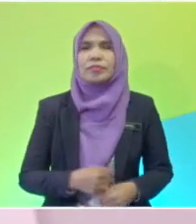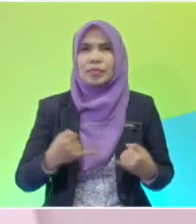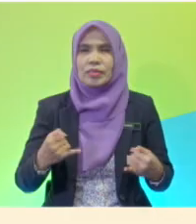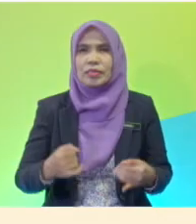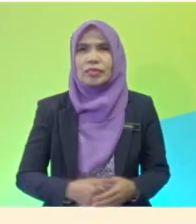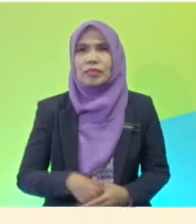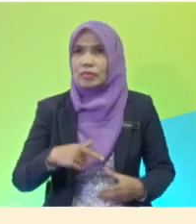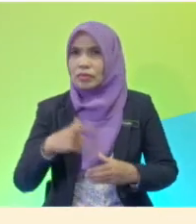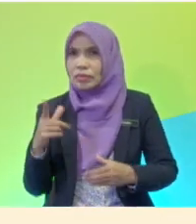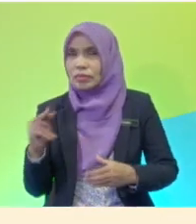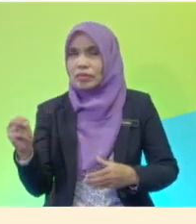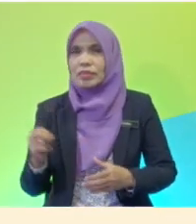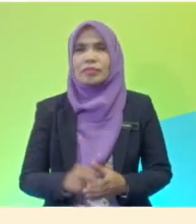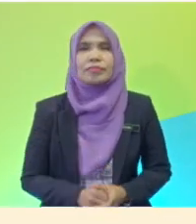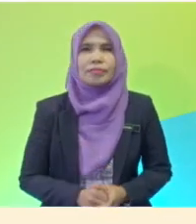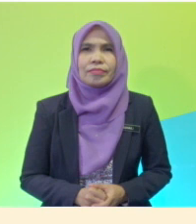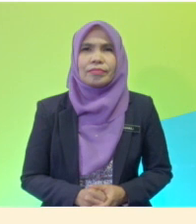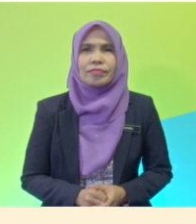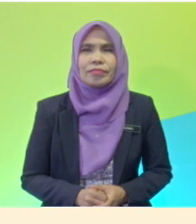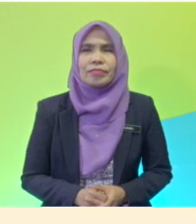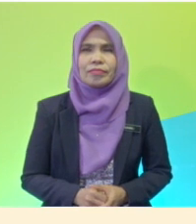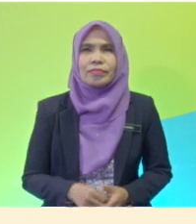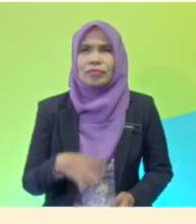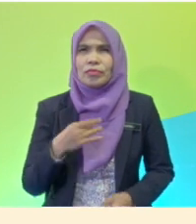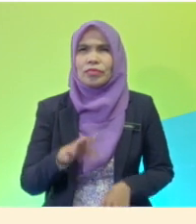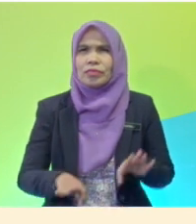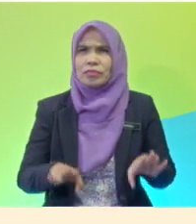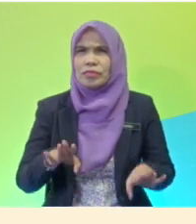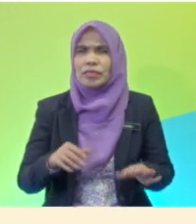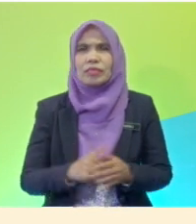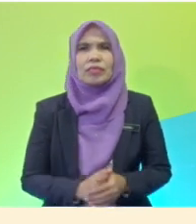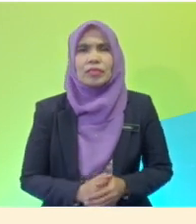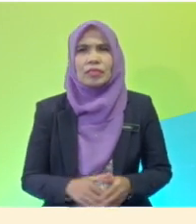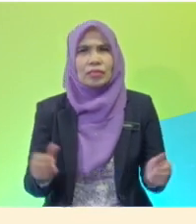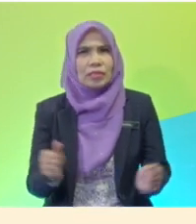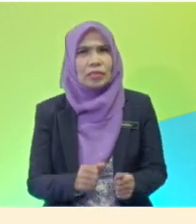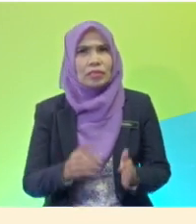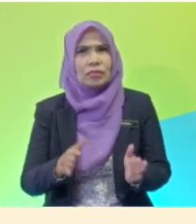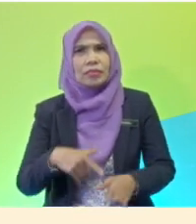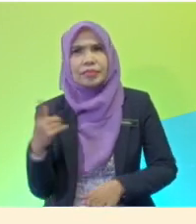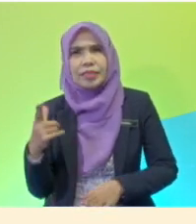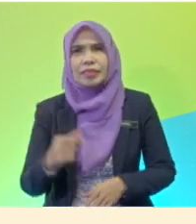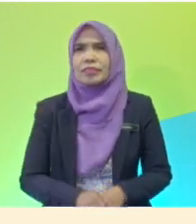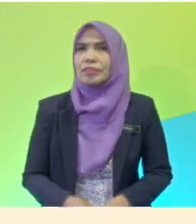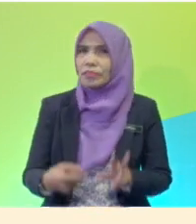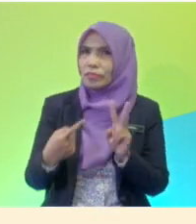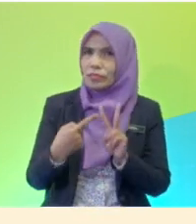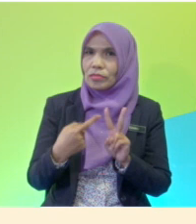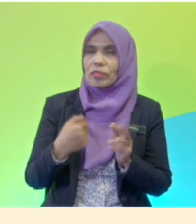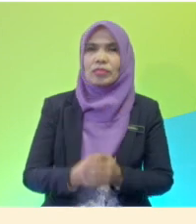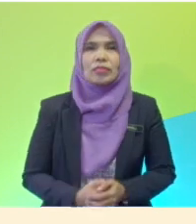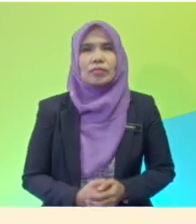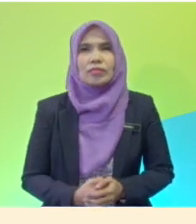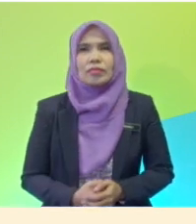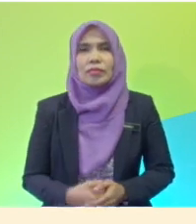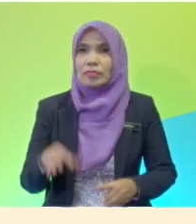yang mana dia suka membandingkan diri dia dengan orang lain ataupun lebih terpengaruh dengan kata-kata orang lain yang keduanya adalah kritik